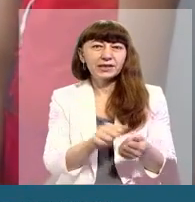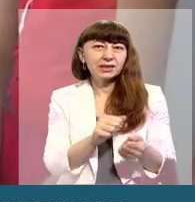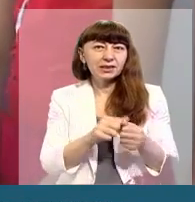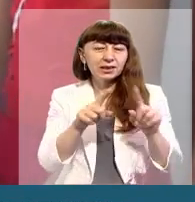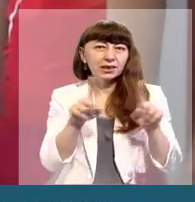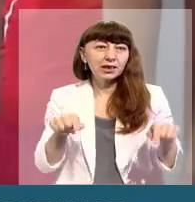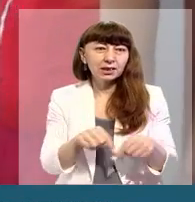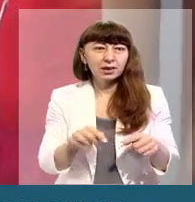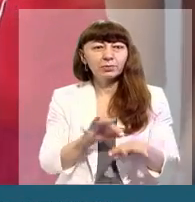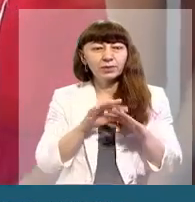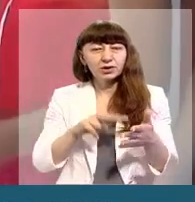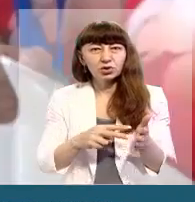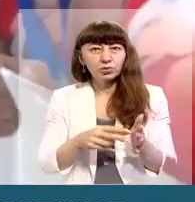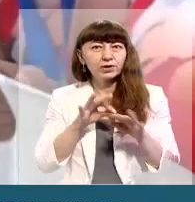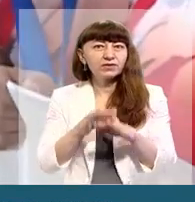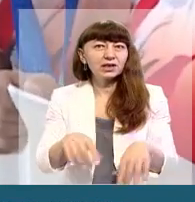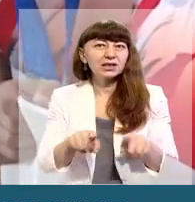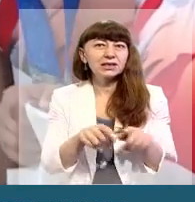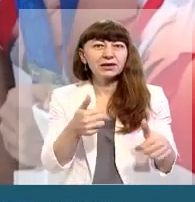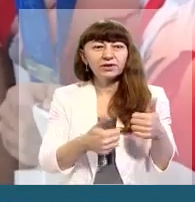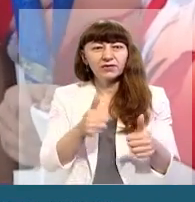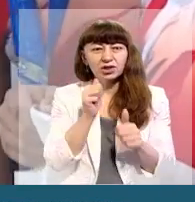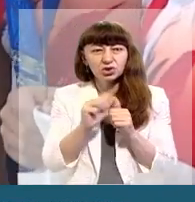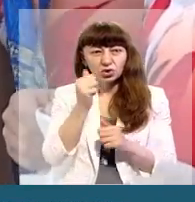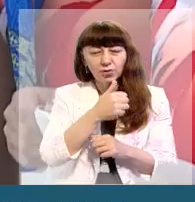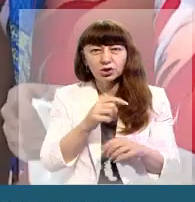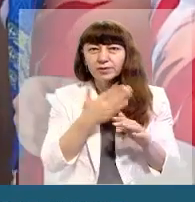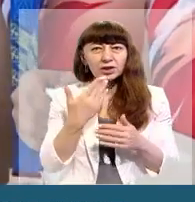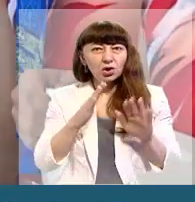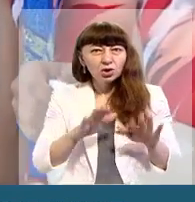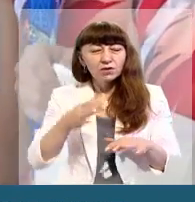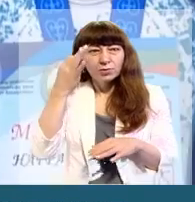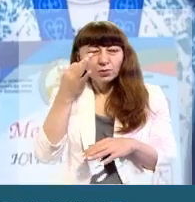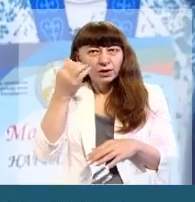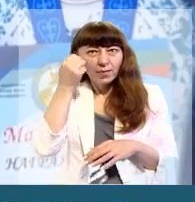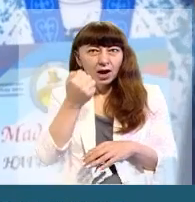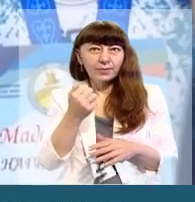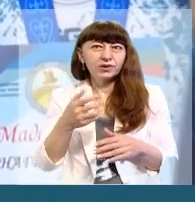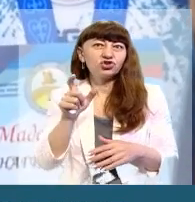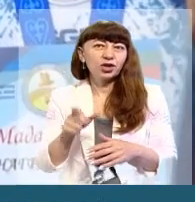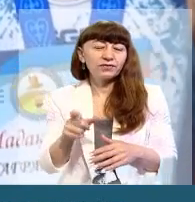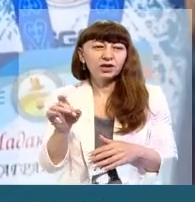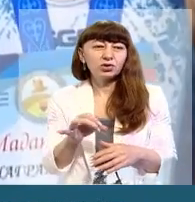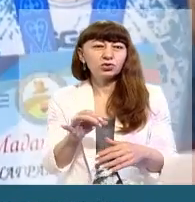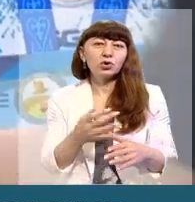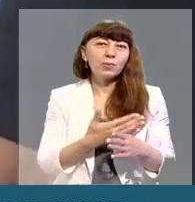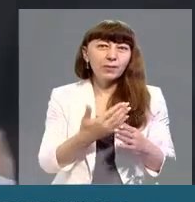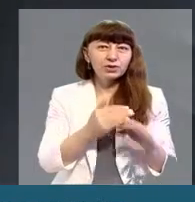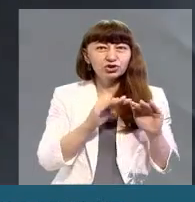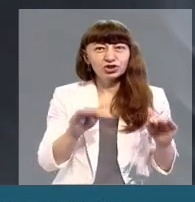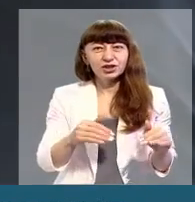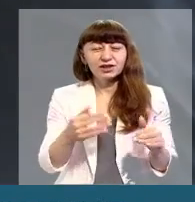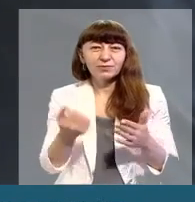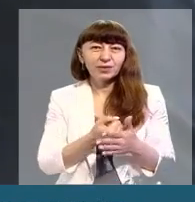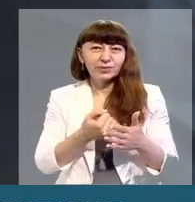спорта планирует проводить такие соревнования ежегодно, чтобы не только почтить память великого спортсмена, но и вдохновить юных гимнастов на